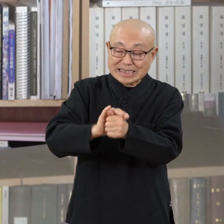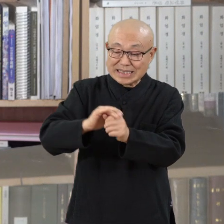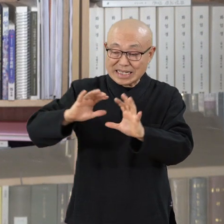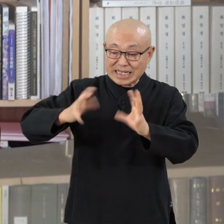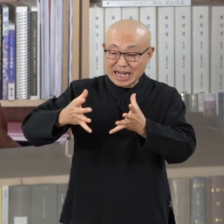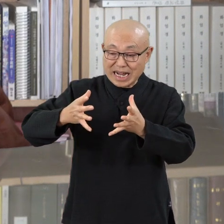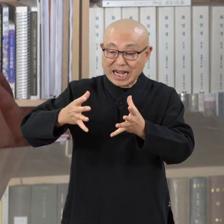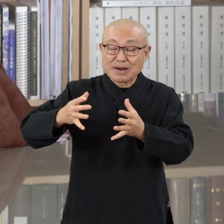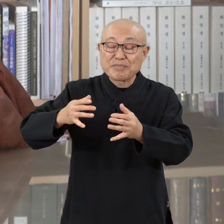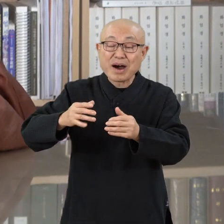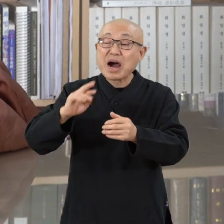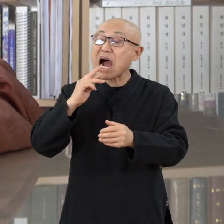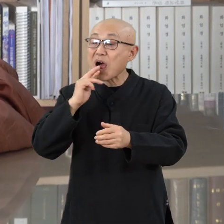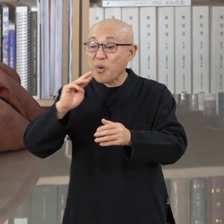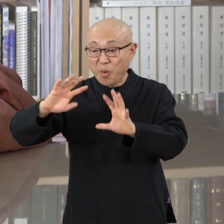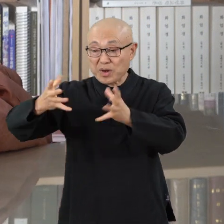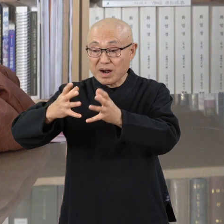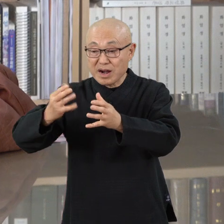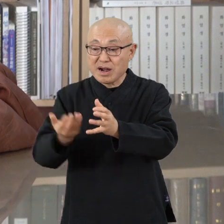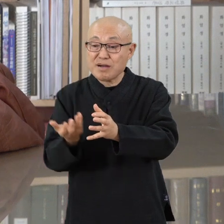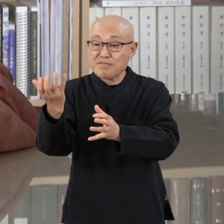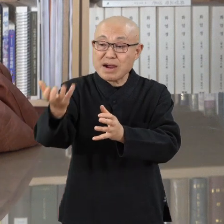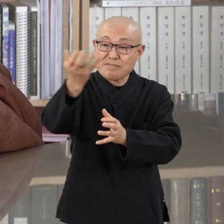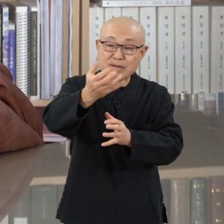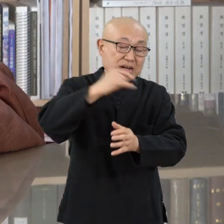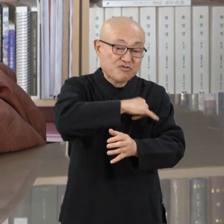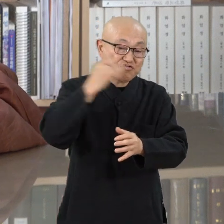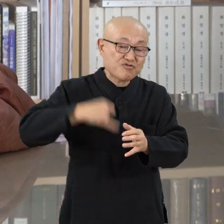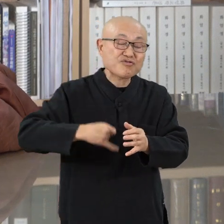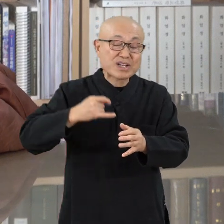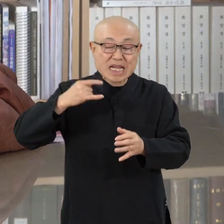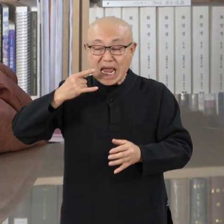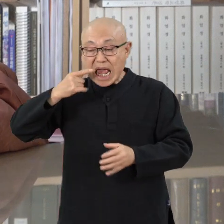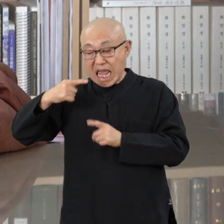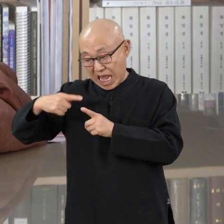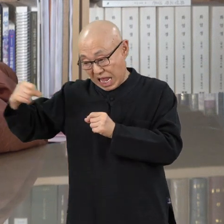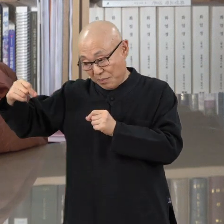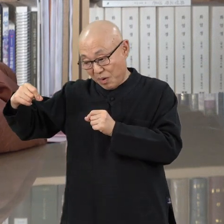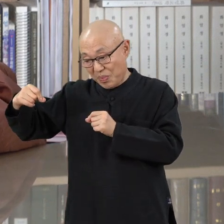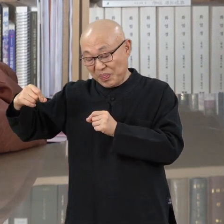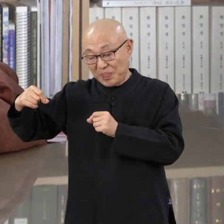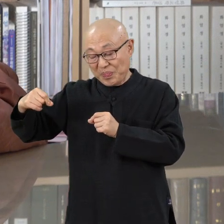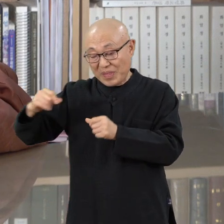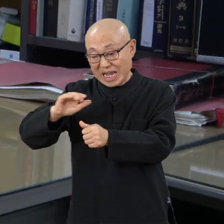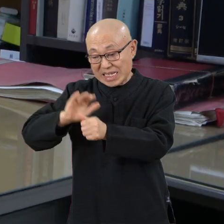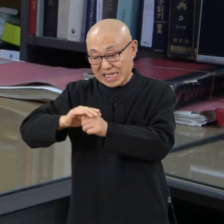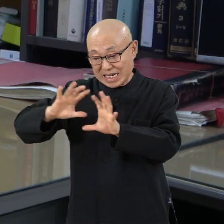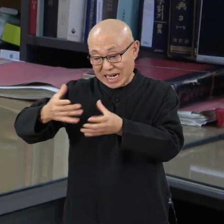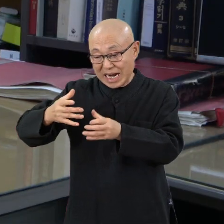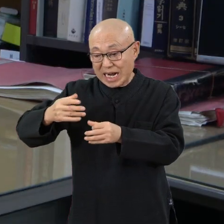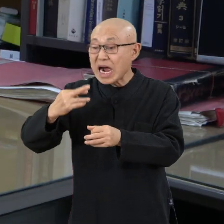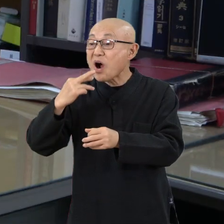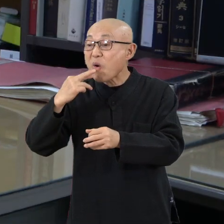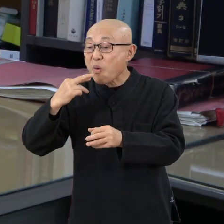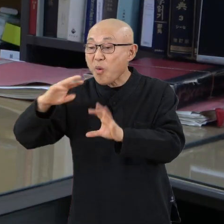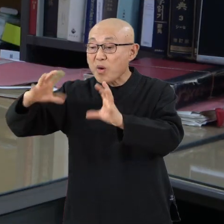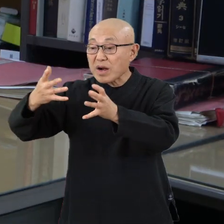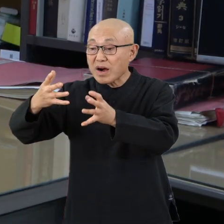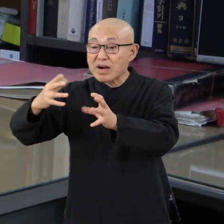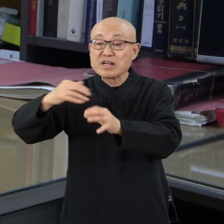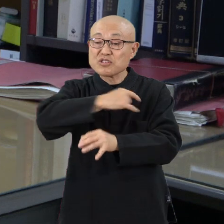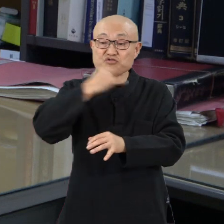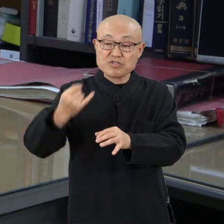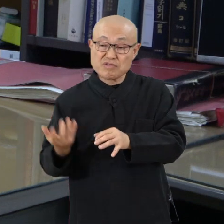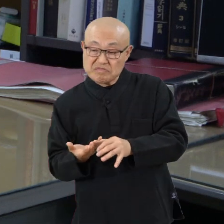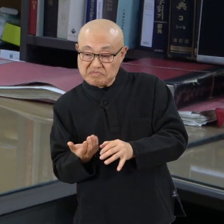가서 다시 물건들을 해가지고 중국으로 가는 건 이제 무역선이고, 구법성 스님들도 역시 그